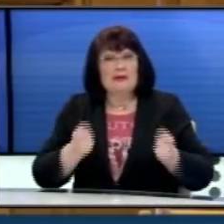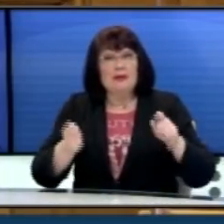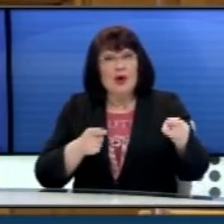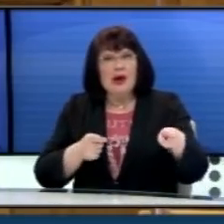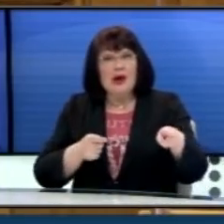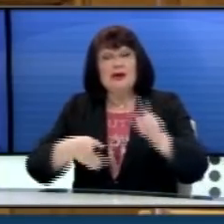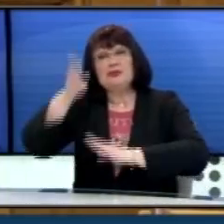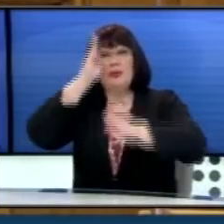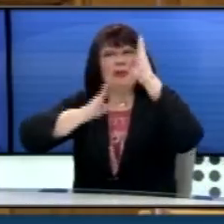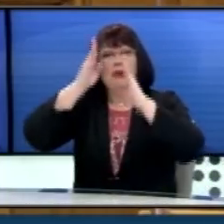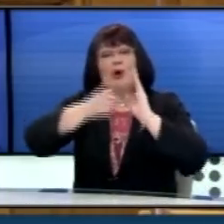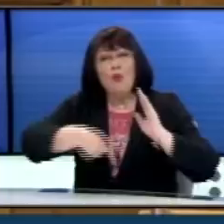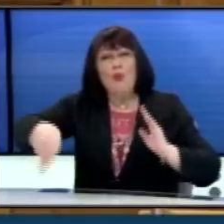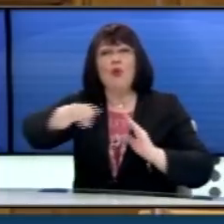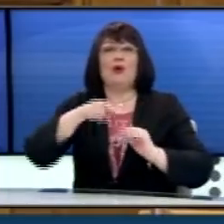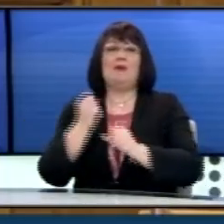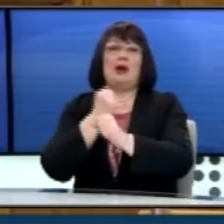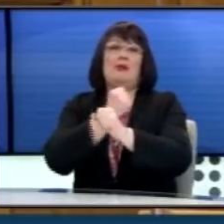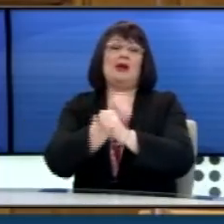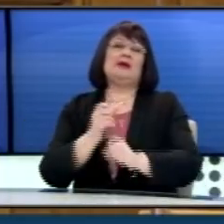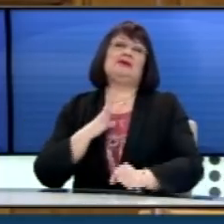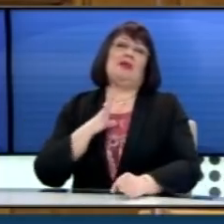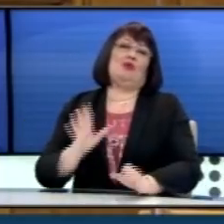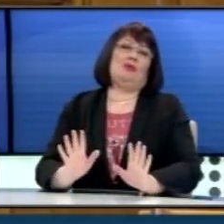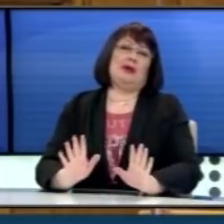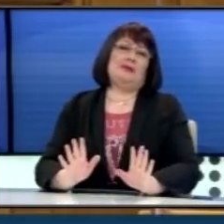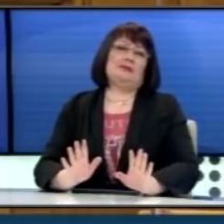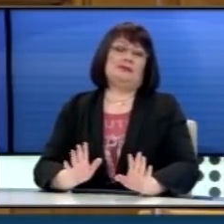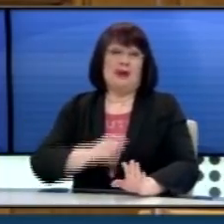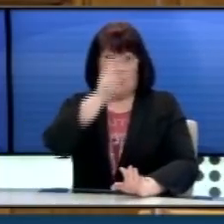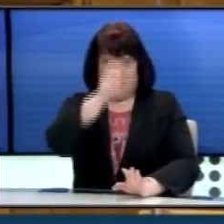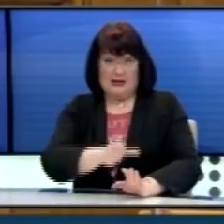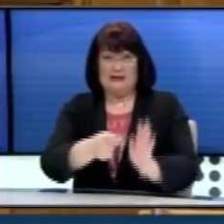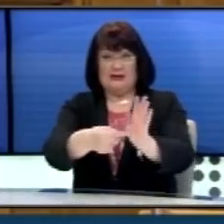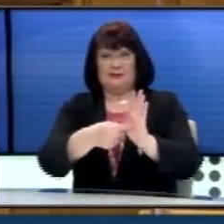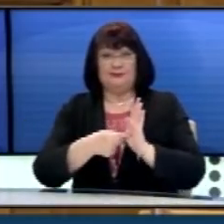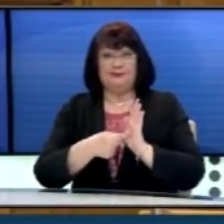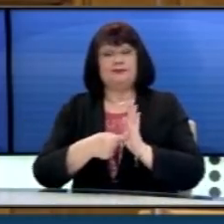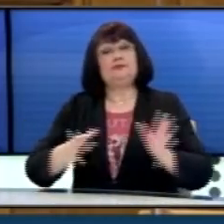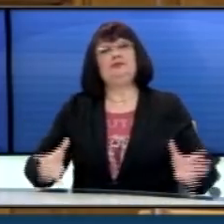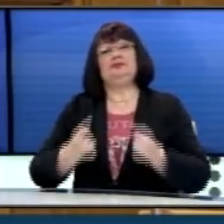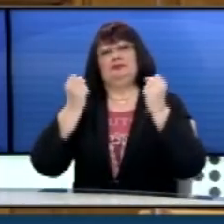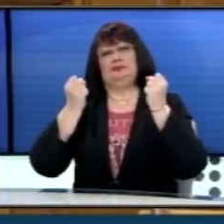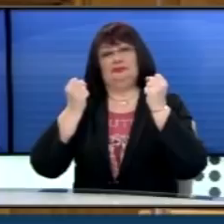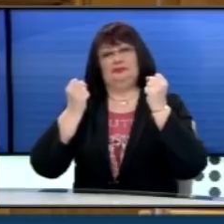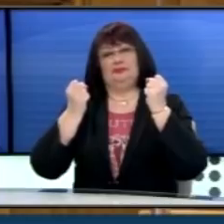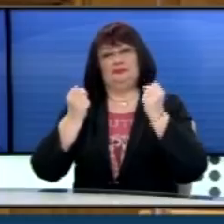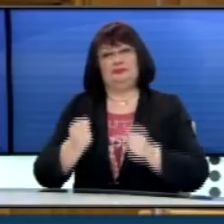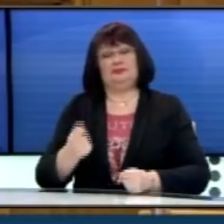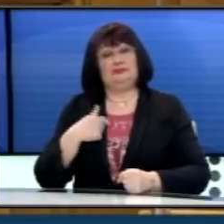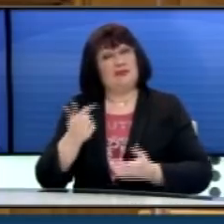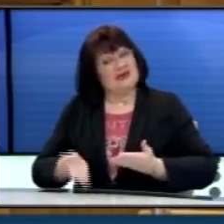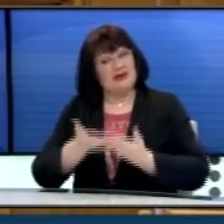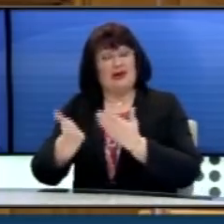τις πληρώνουν όλοι, και οι επαγγελματίες, για να μπορείτε μετά να εμφανίζεστε και ως σωτήρες, ως αυτοί που